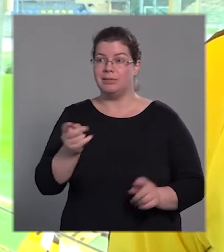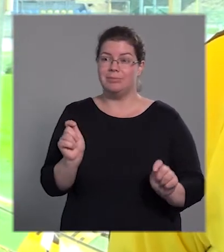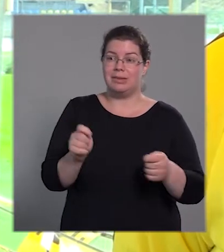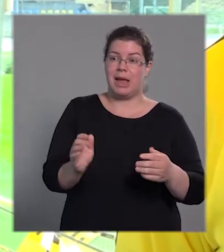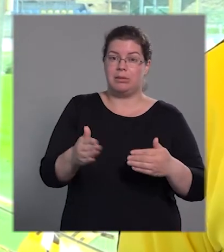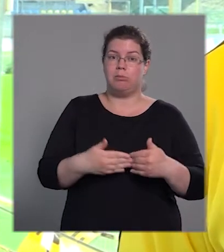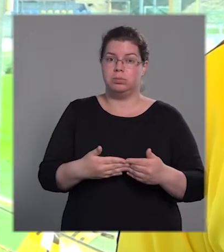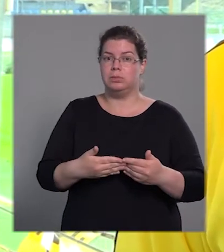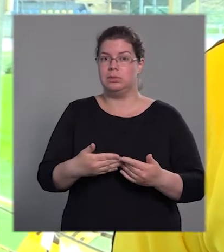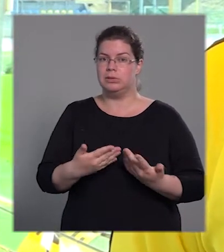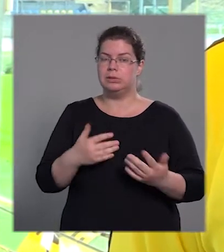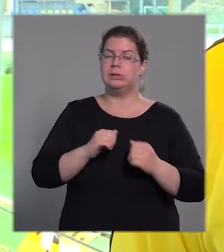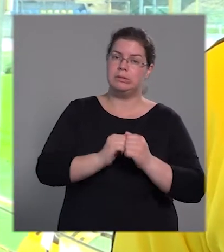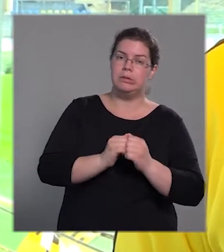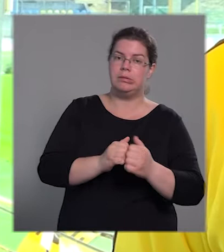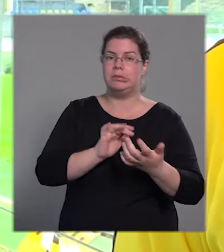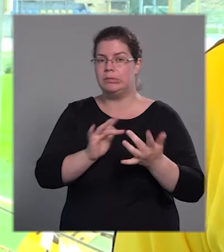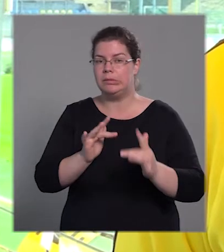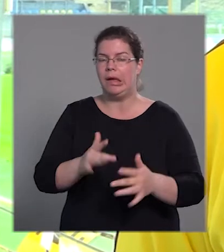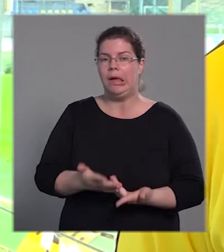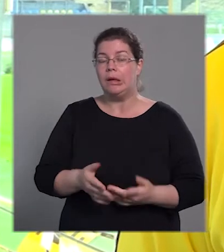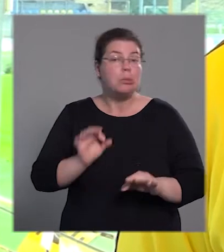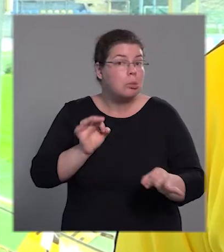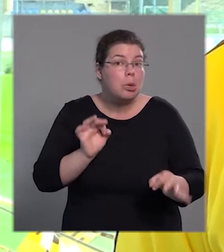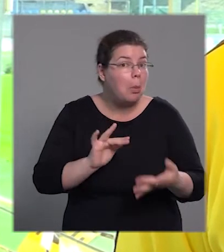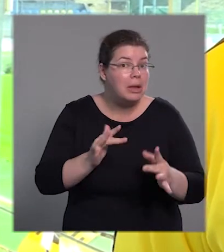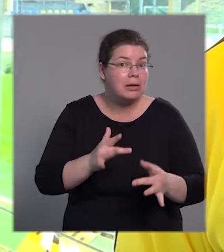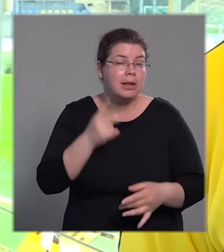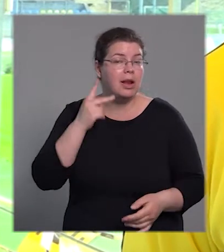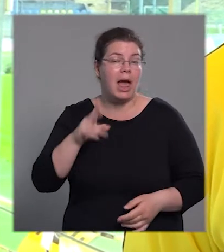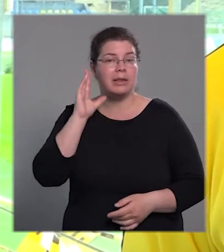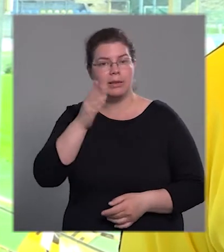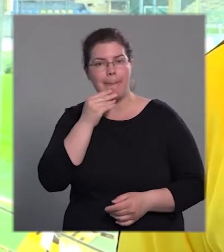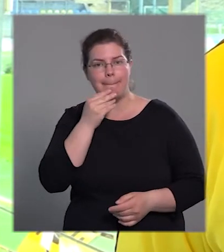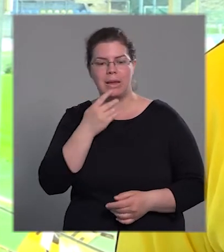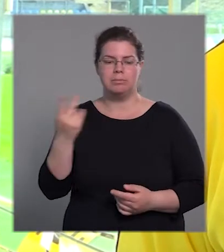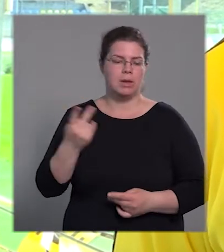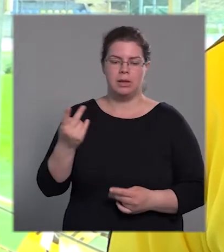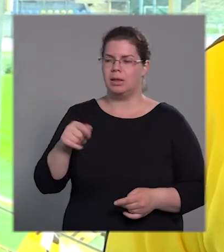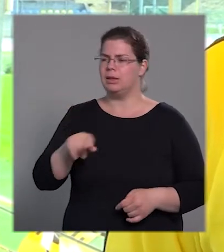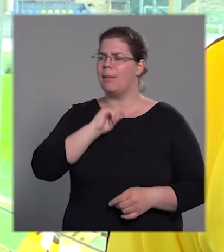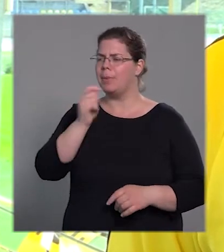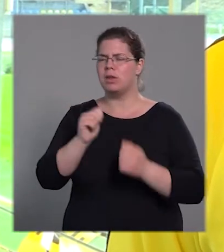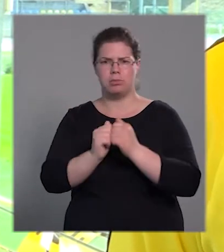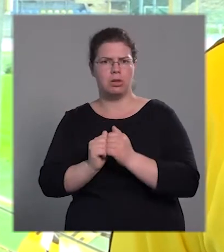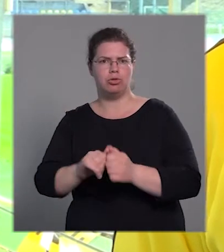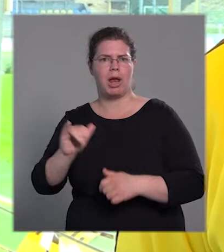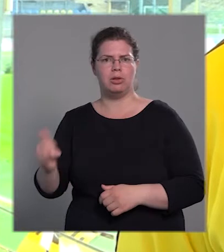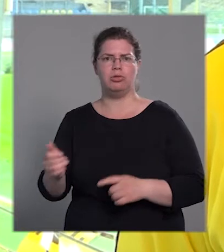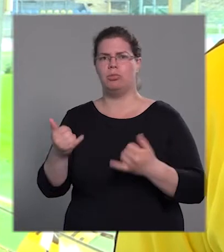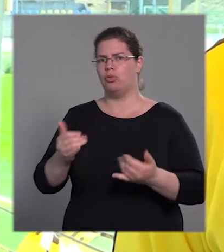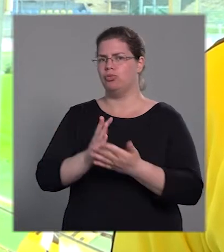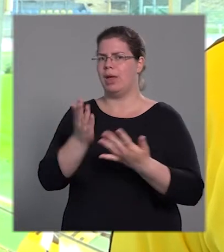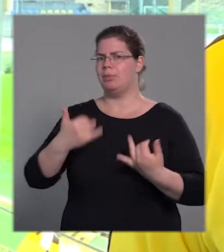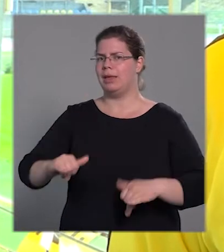mögött mennek a mérkőzések, elég jó mérkőzéseket lát az ember. Természetesen itt a magyar bajnokság is ugyebár most már beindult, és